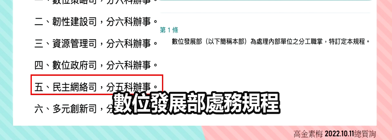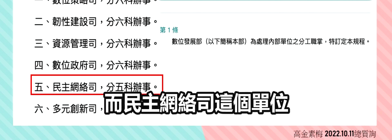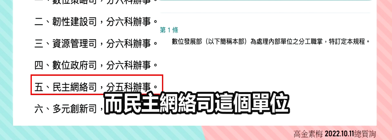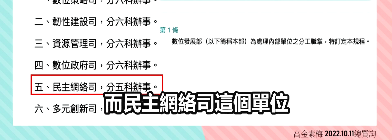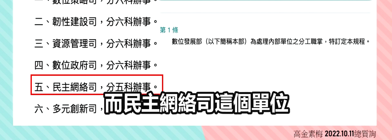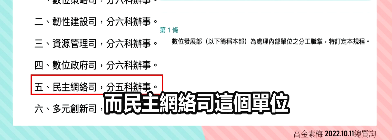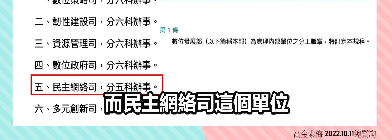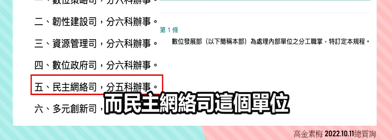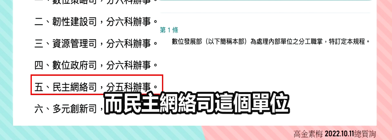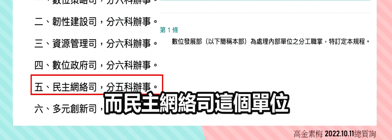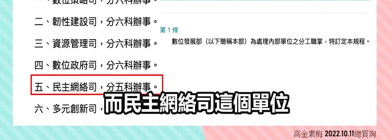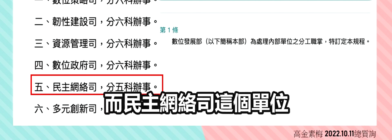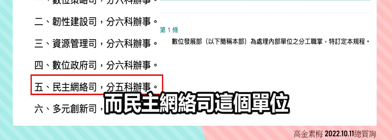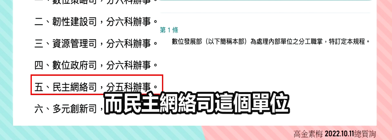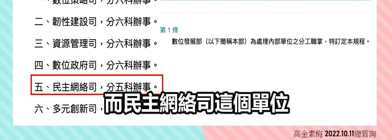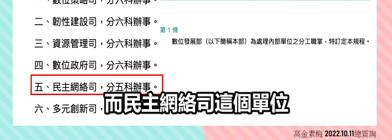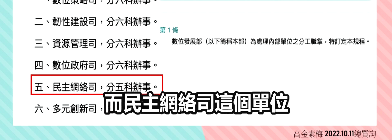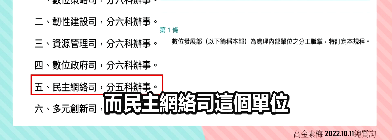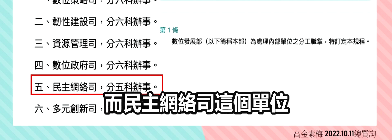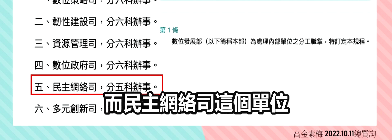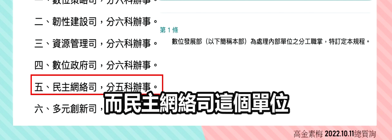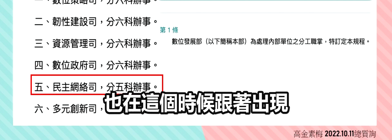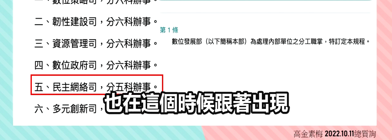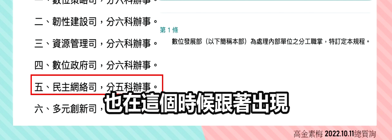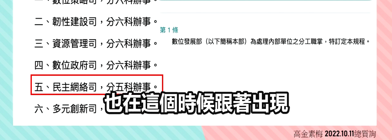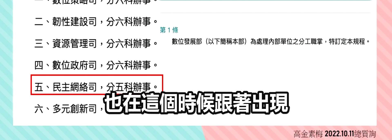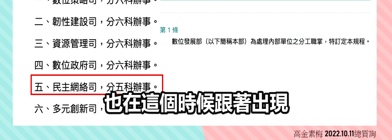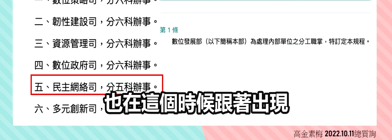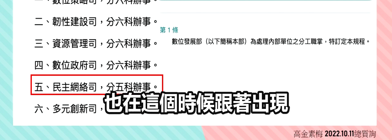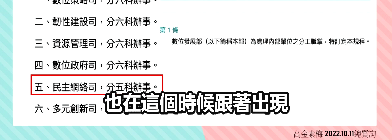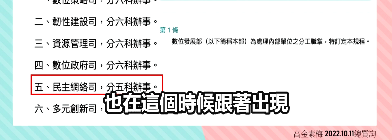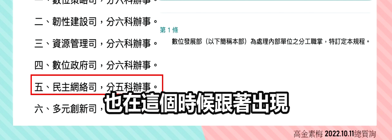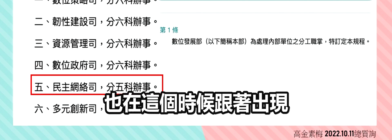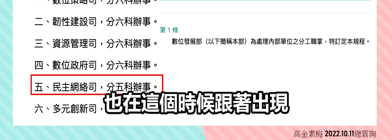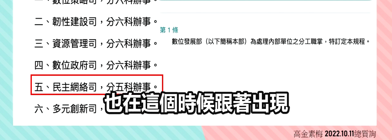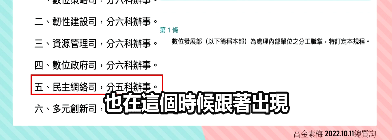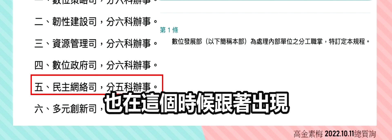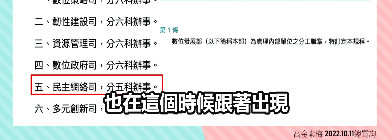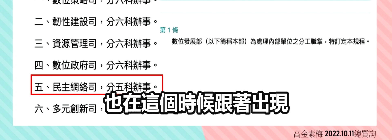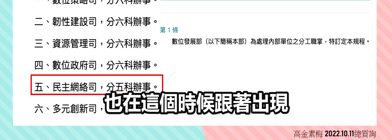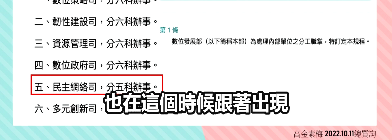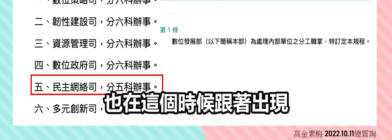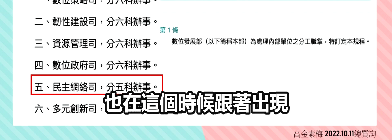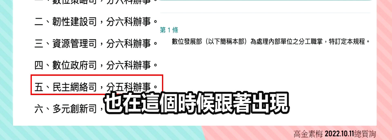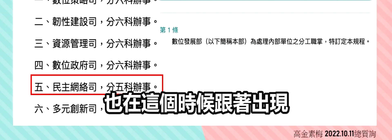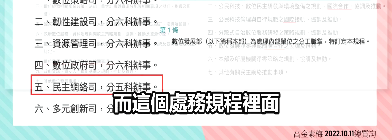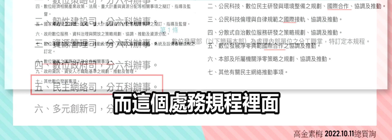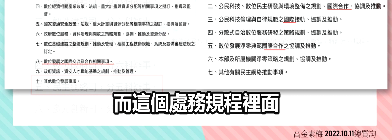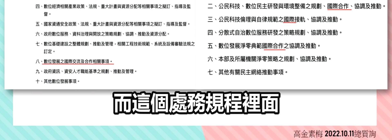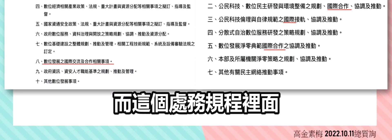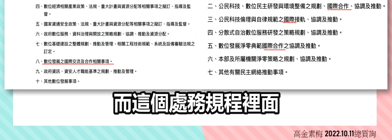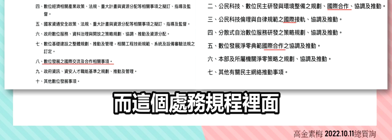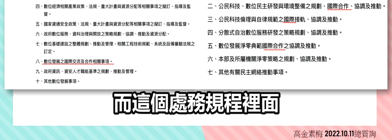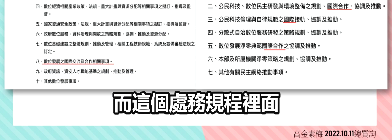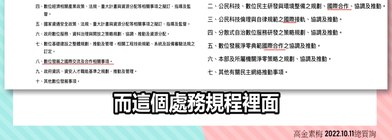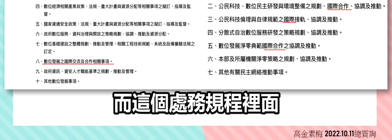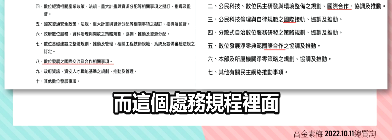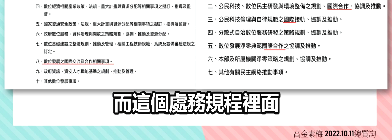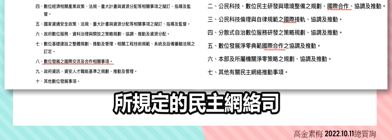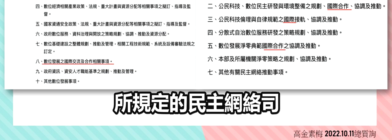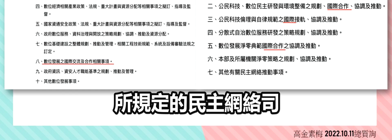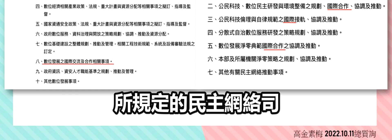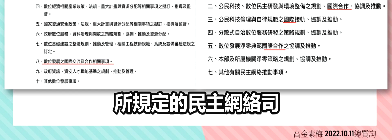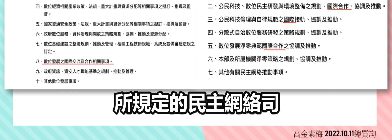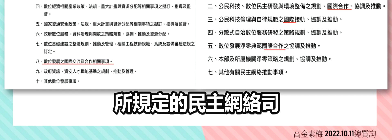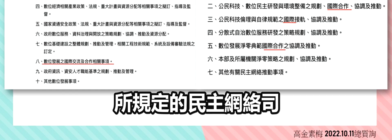程，而民主网络司这个单位也在这个时候跟着出现。而这个处务规程